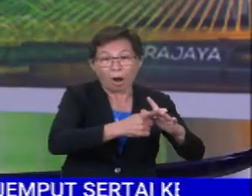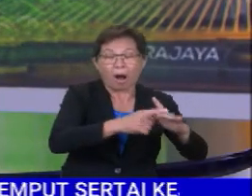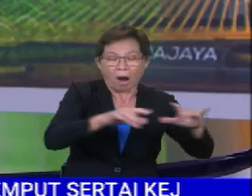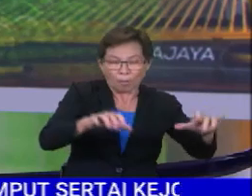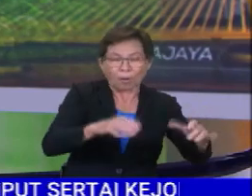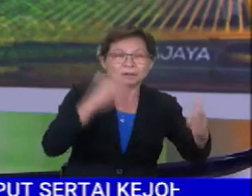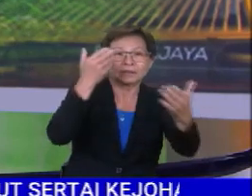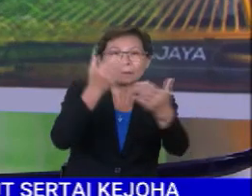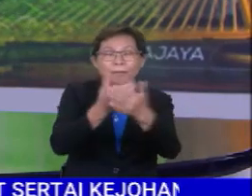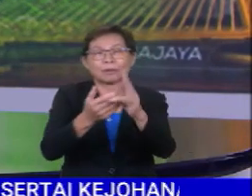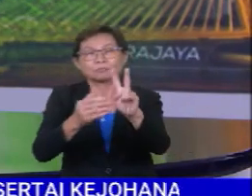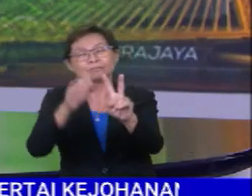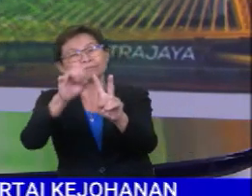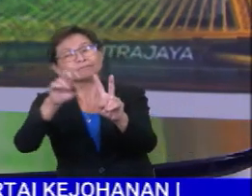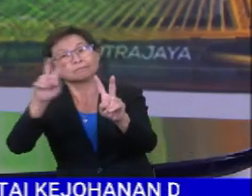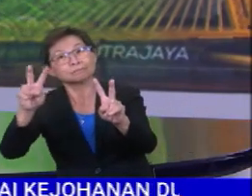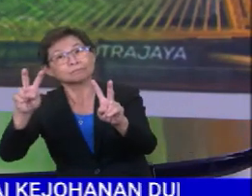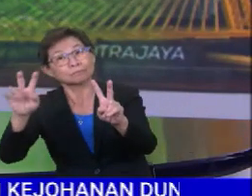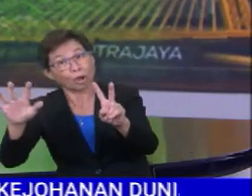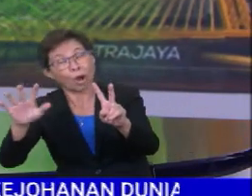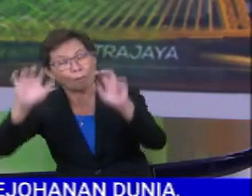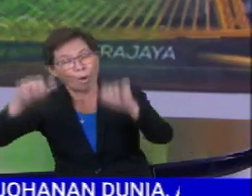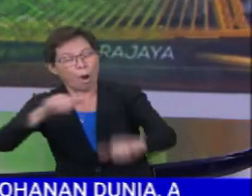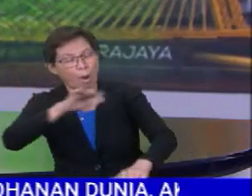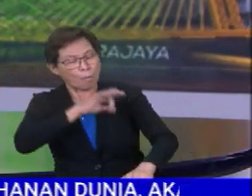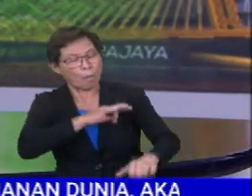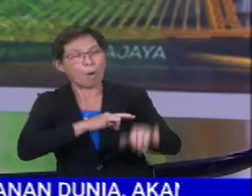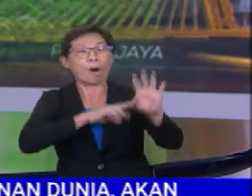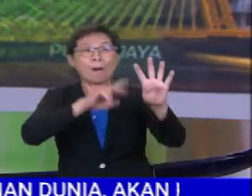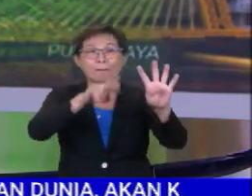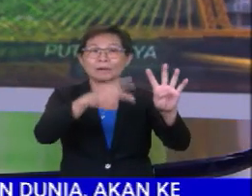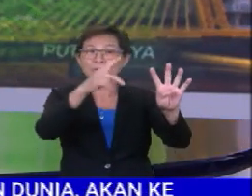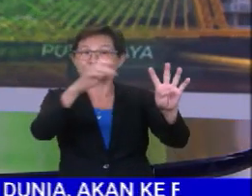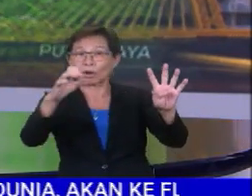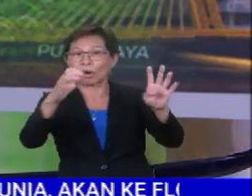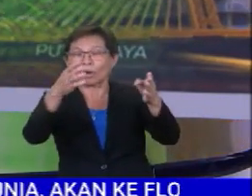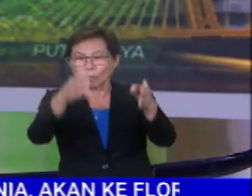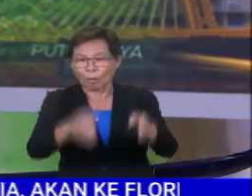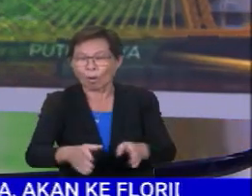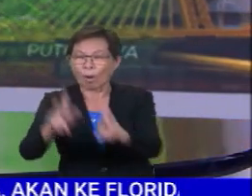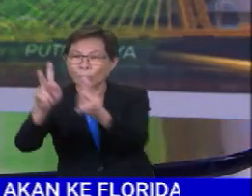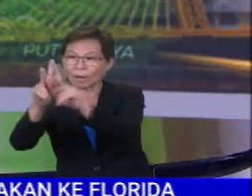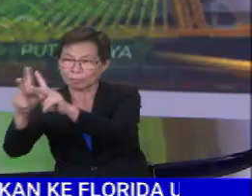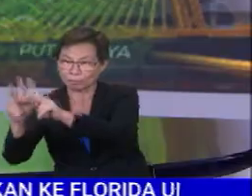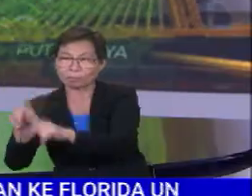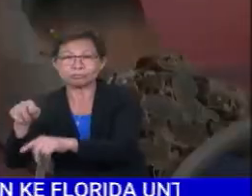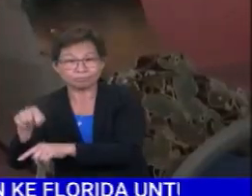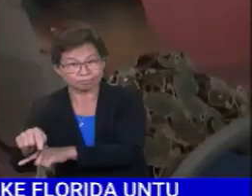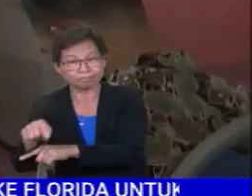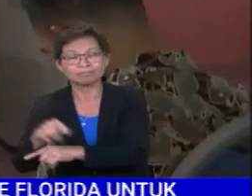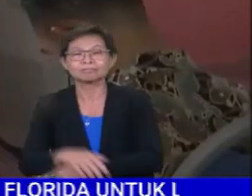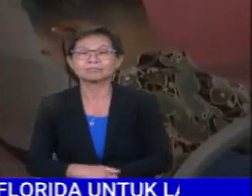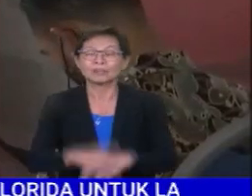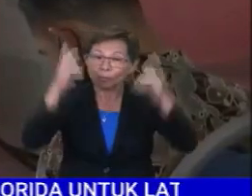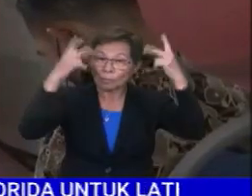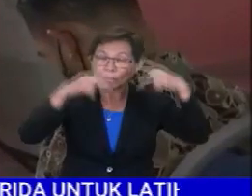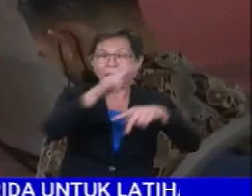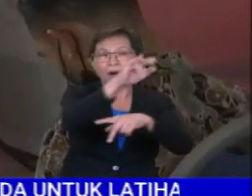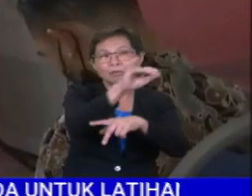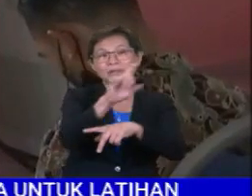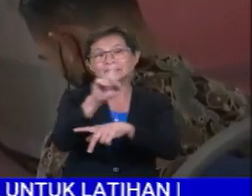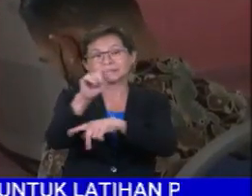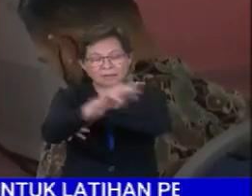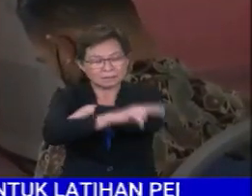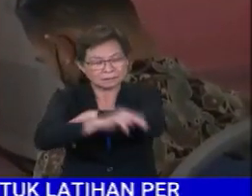2025 dijangkau mampu memberi manfaat kepada a4100 penduduk Kampung enggak berkenaan pengaris dan